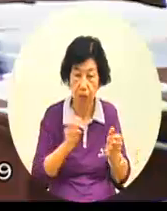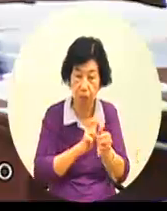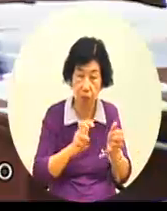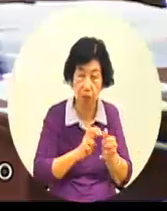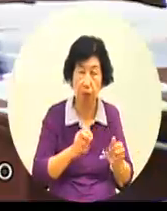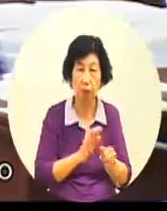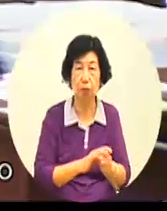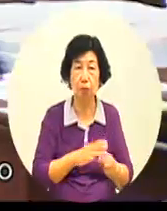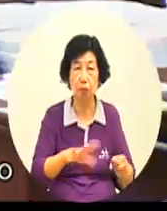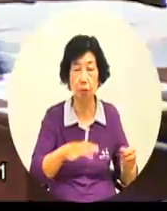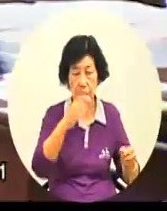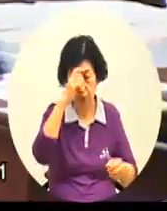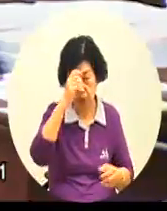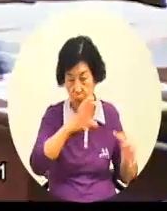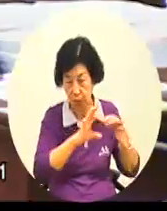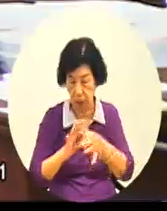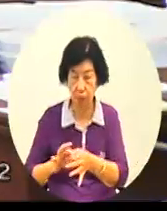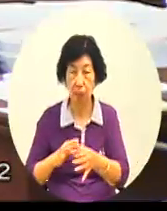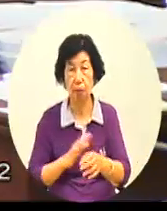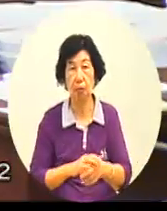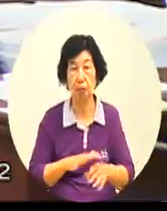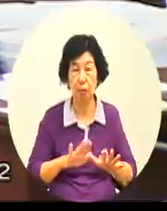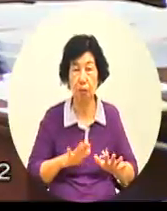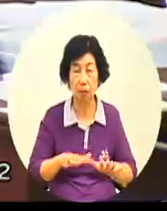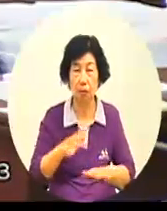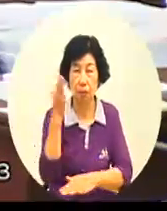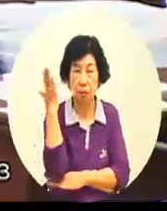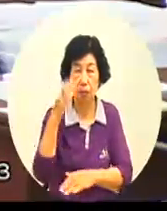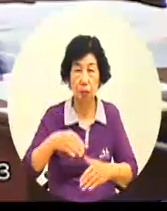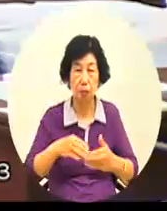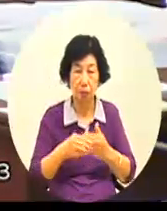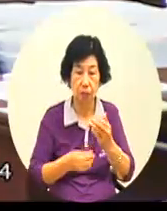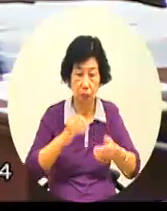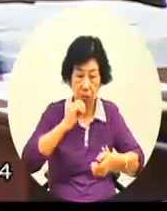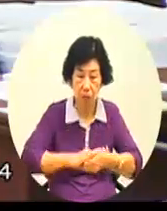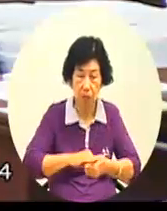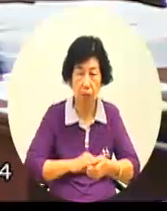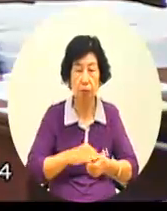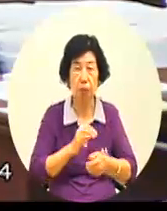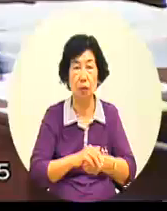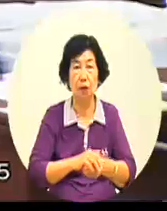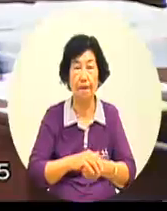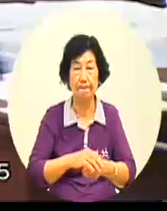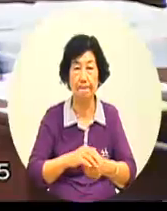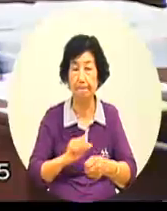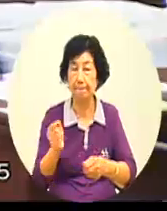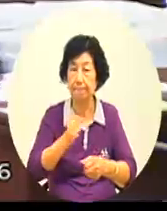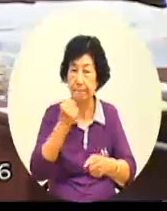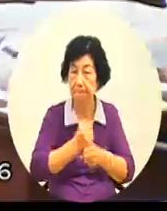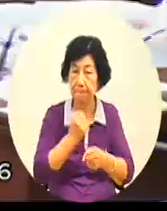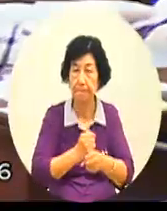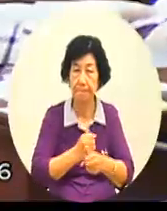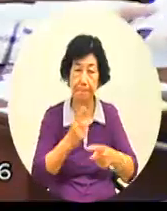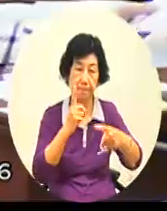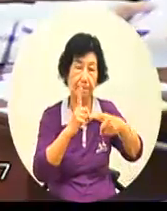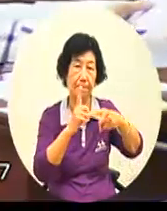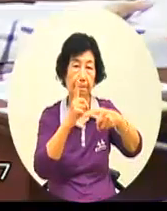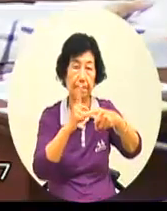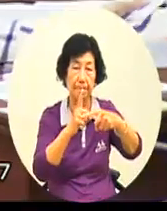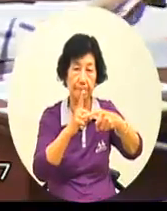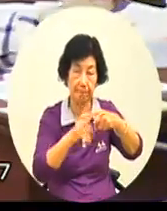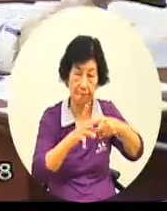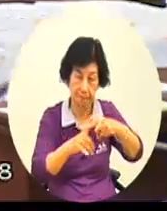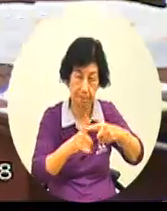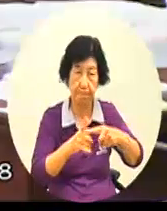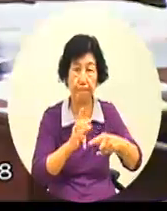续。今天当然这个政策定出来说不可以走一半，好、哦，不能走一半。你要不你就不要宣布有这样的